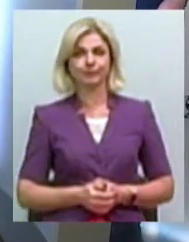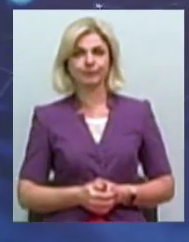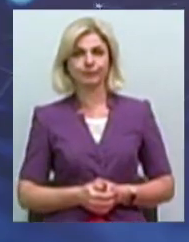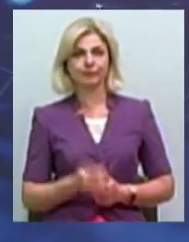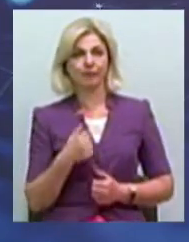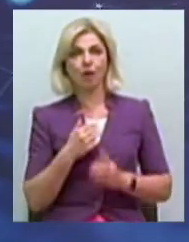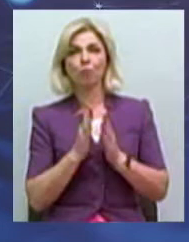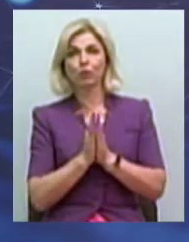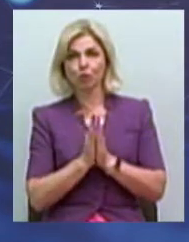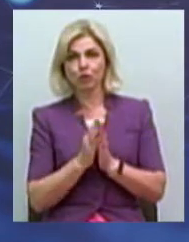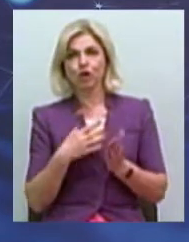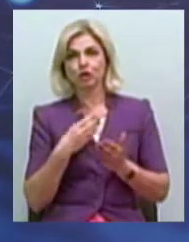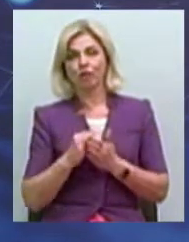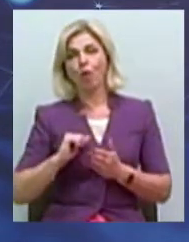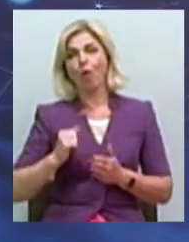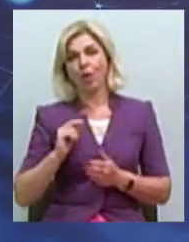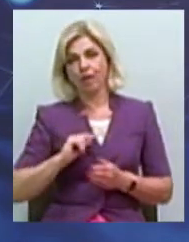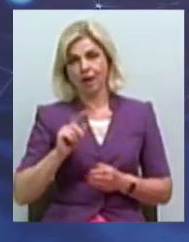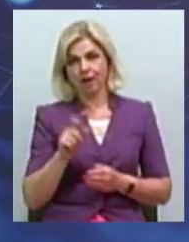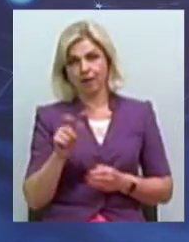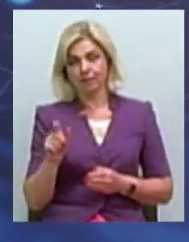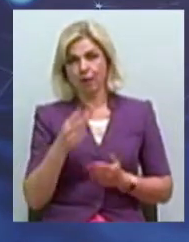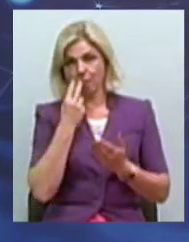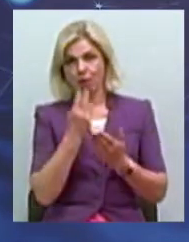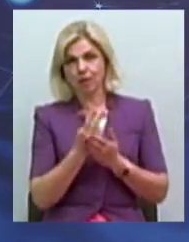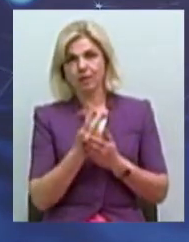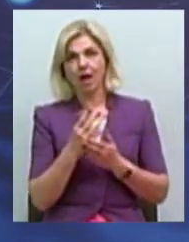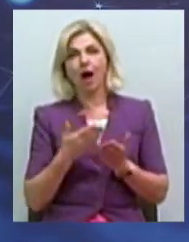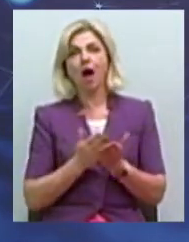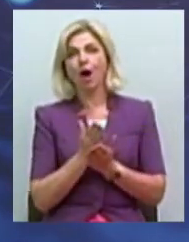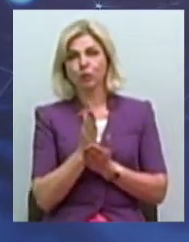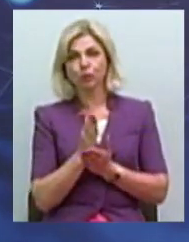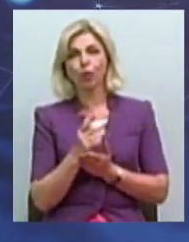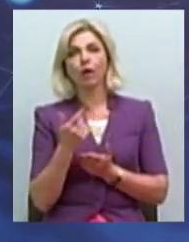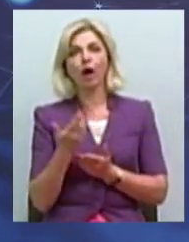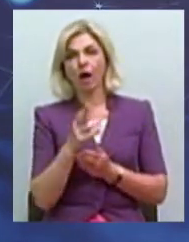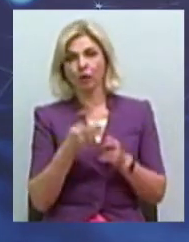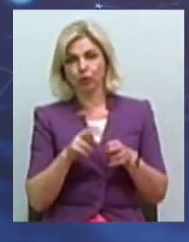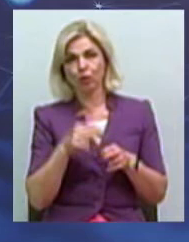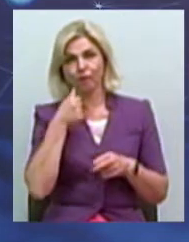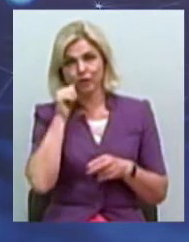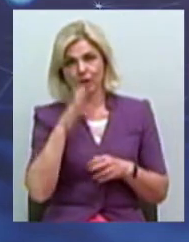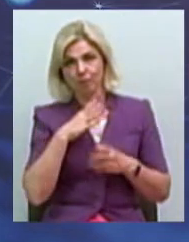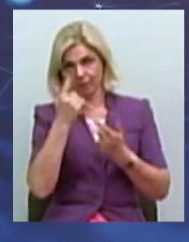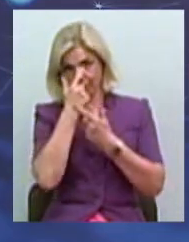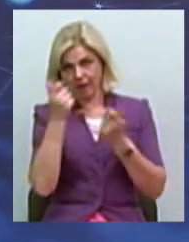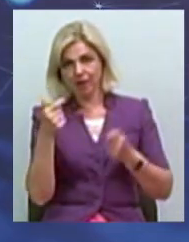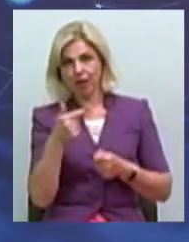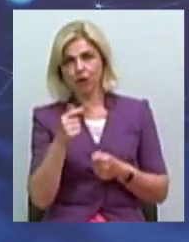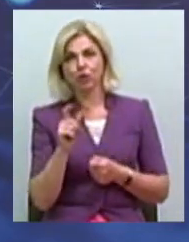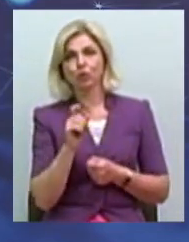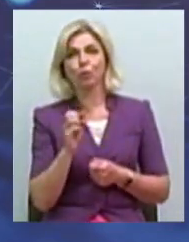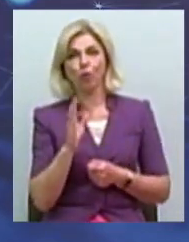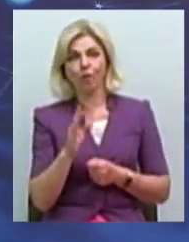Я попрошу своїх колег показати нам карту, яку вчора оприлюднив Геннадій Зубко, і давайте